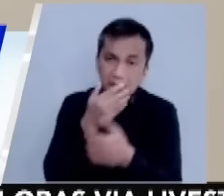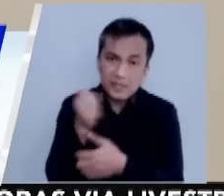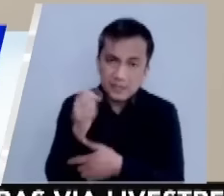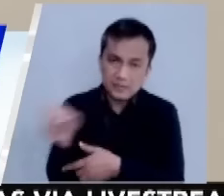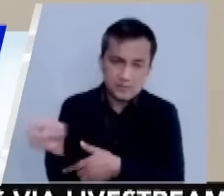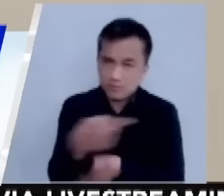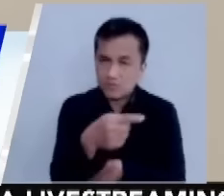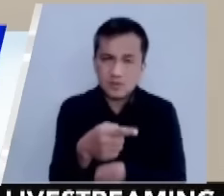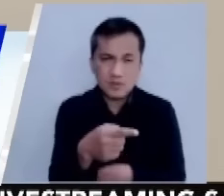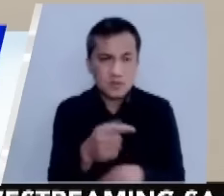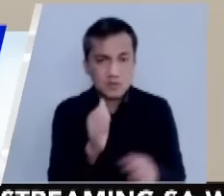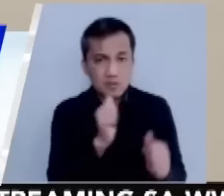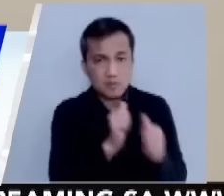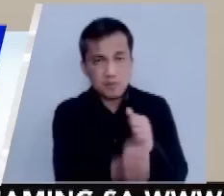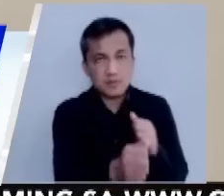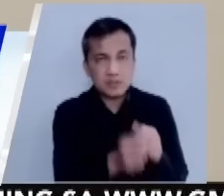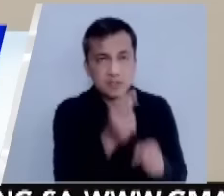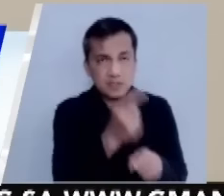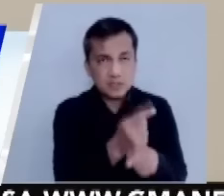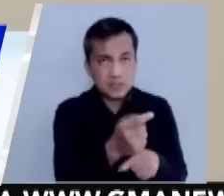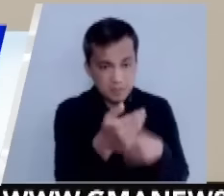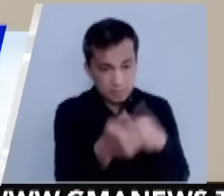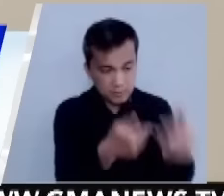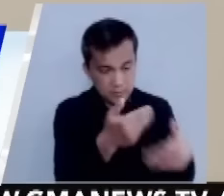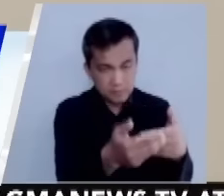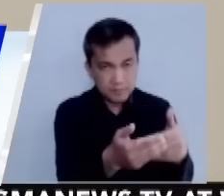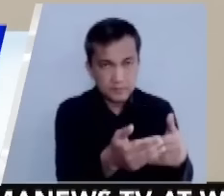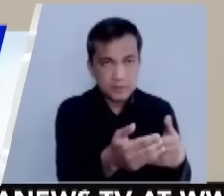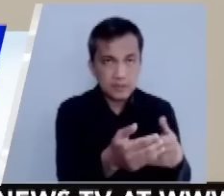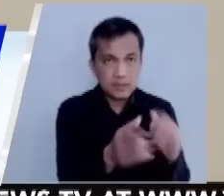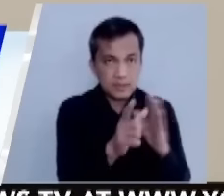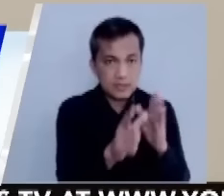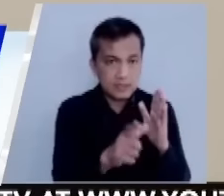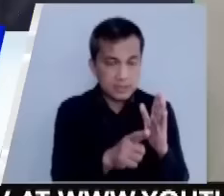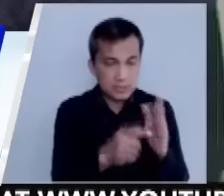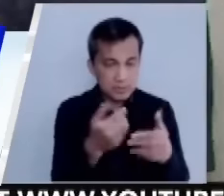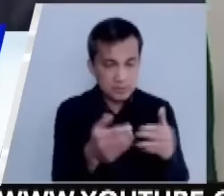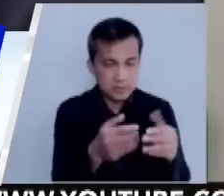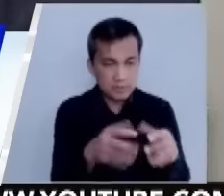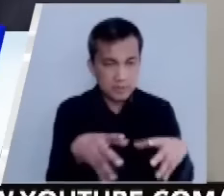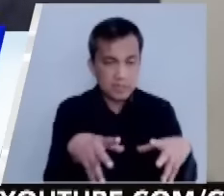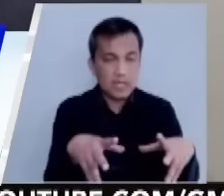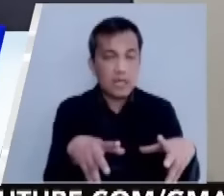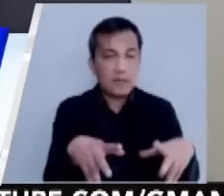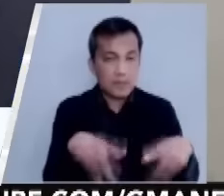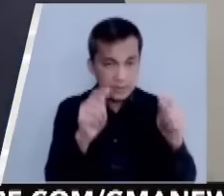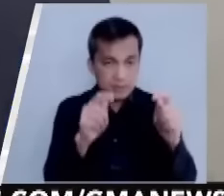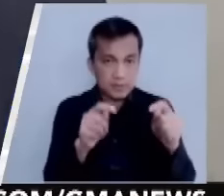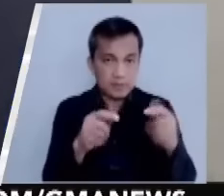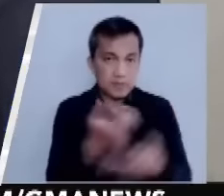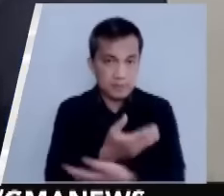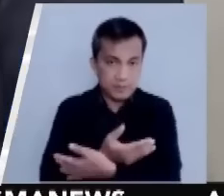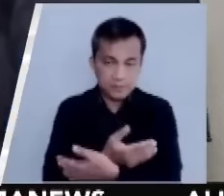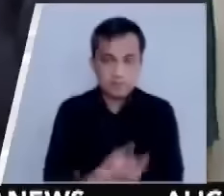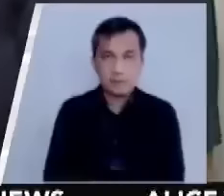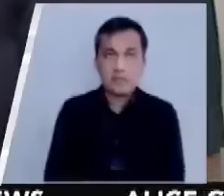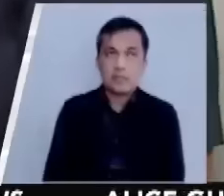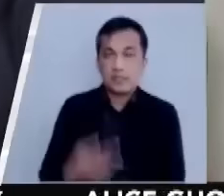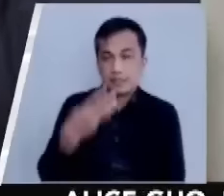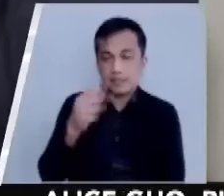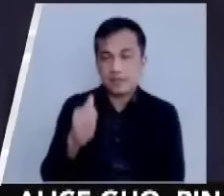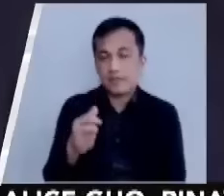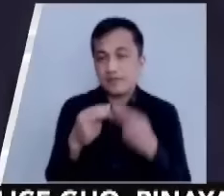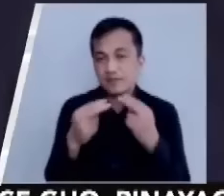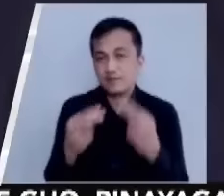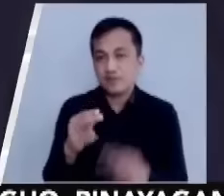dumaan po tayo sa tamang proseso, sa legal na proseso sa pag-adopt ng bata. Para sa GMA Integrated News, June Veneracion,